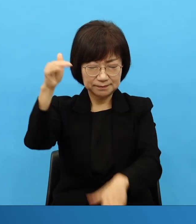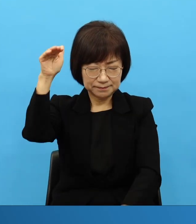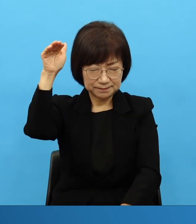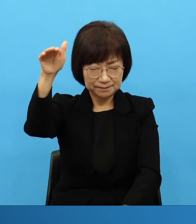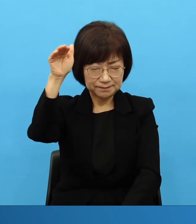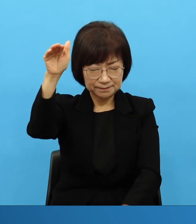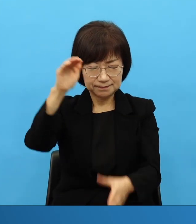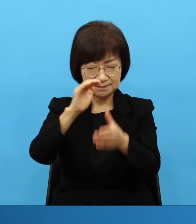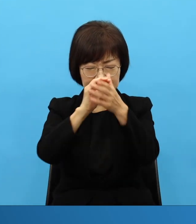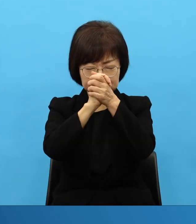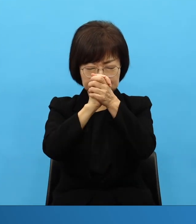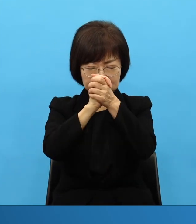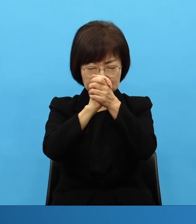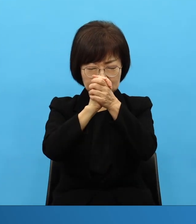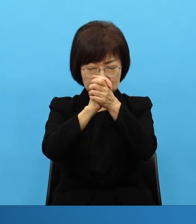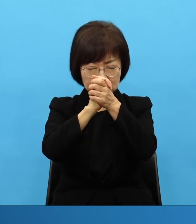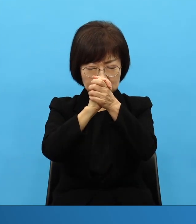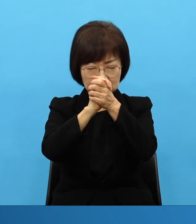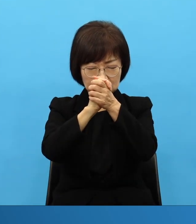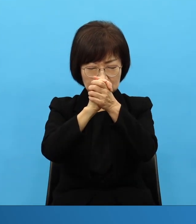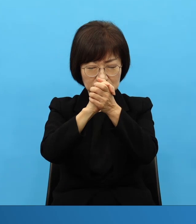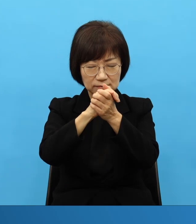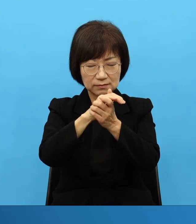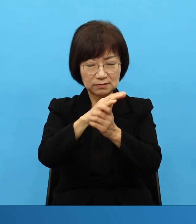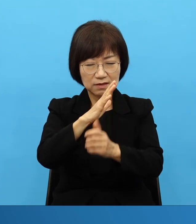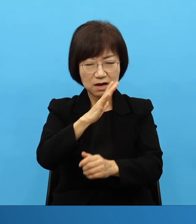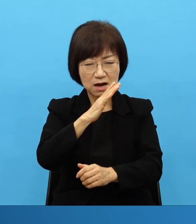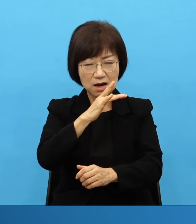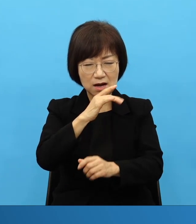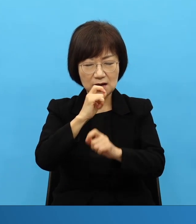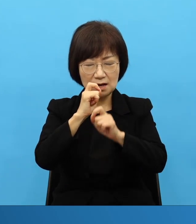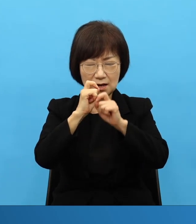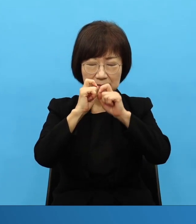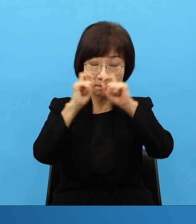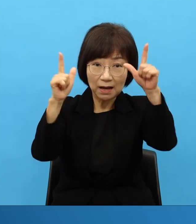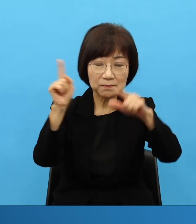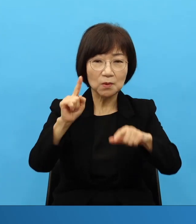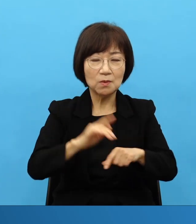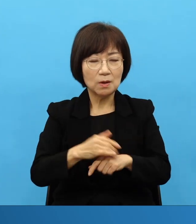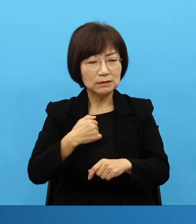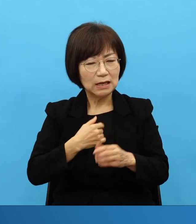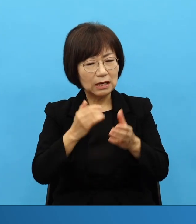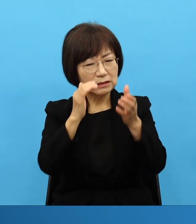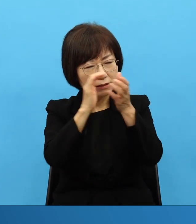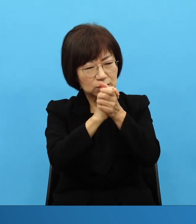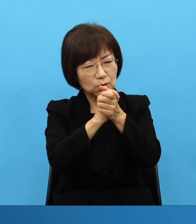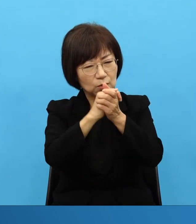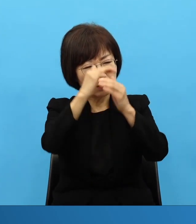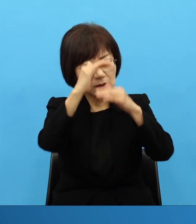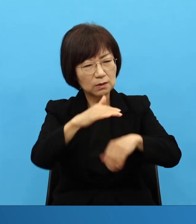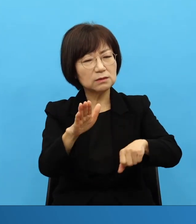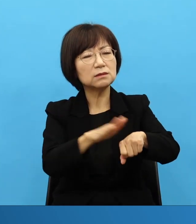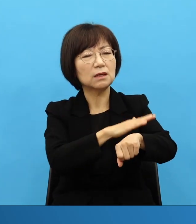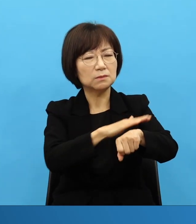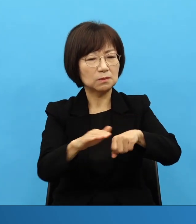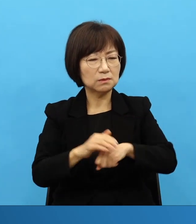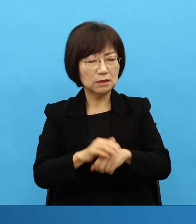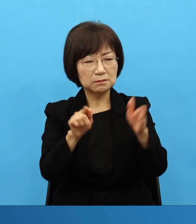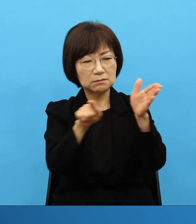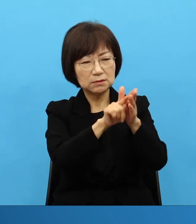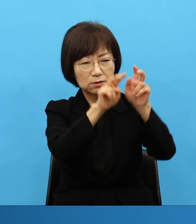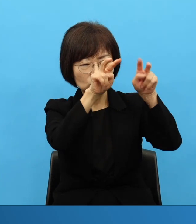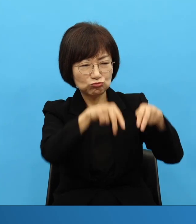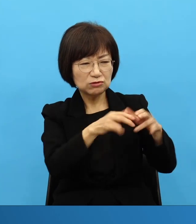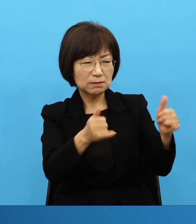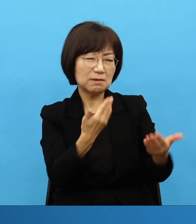I realized 내가 지금까지 틀린 기도를 계속했구나. until now I was speaking and 기도도 아닌 saying the 거를 incorrect 불신자하고 prayer. 똑같은 수준을요. A prayer